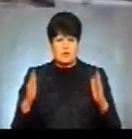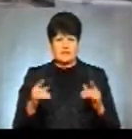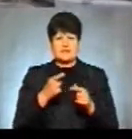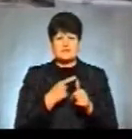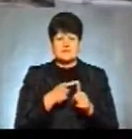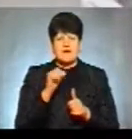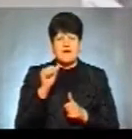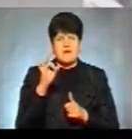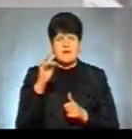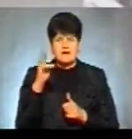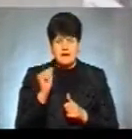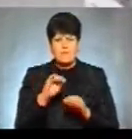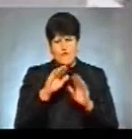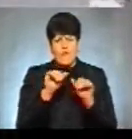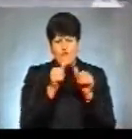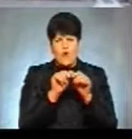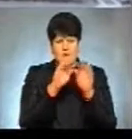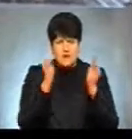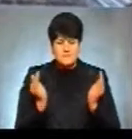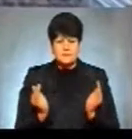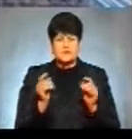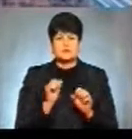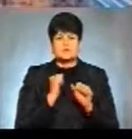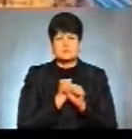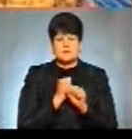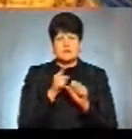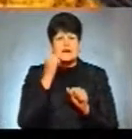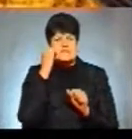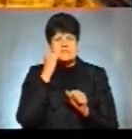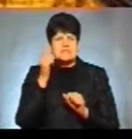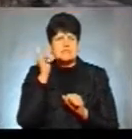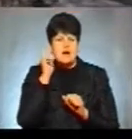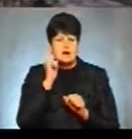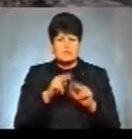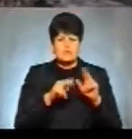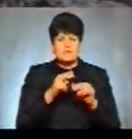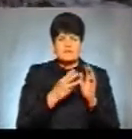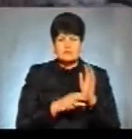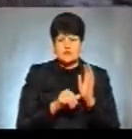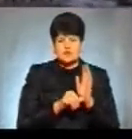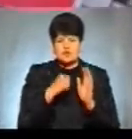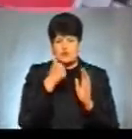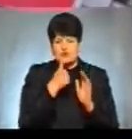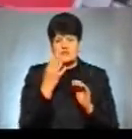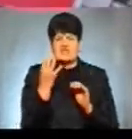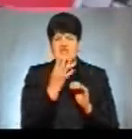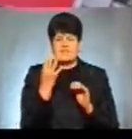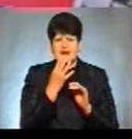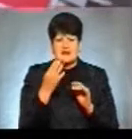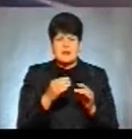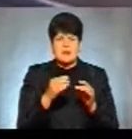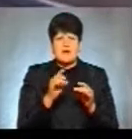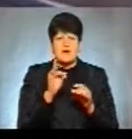адже саме таку форму має. Розмістили його над старим об'єктом укриття, що звели 86-го над четвертим зруйнованим реактором Чорнобильської